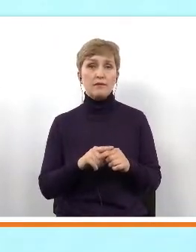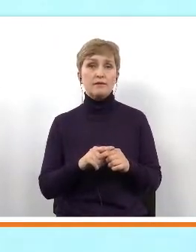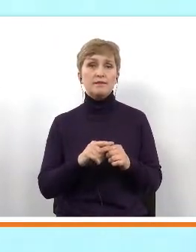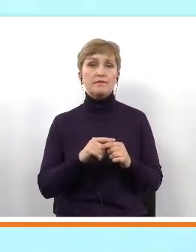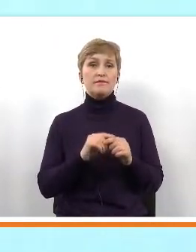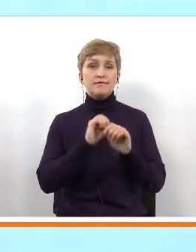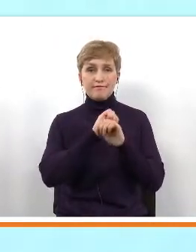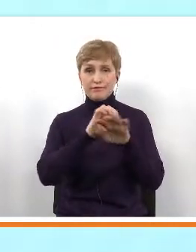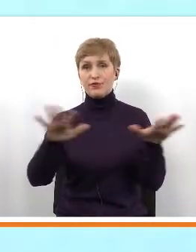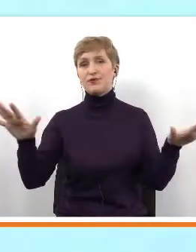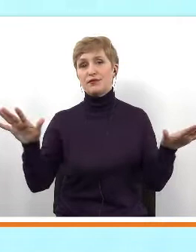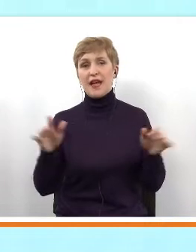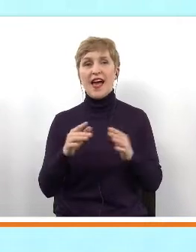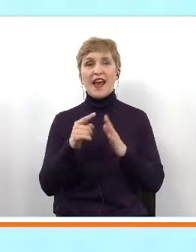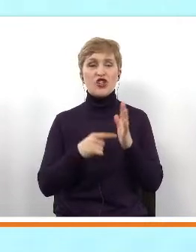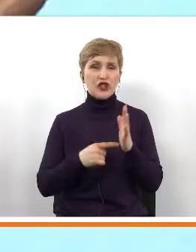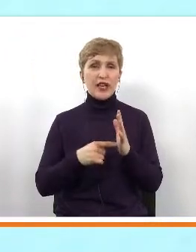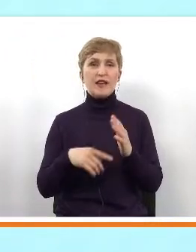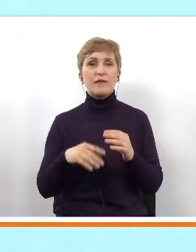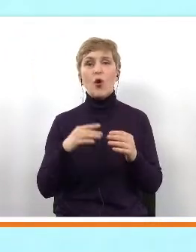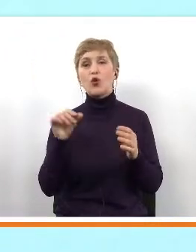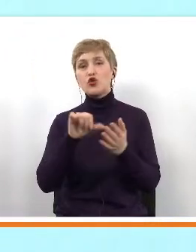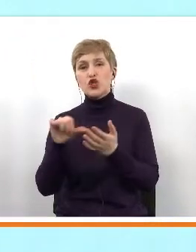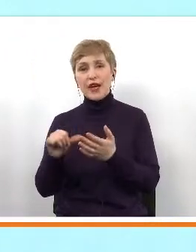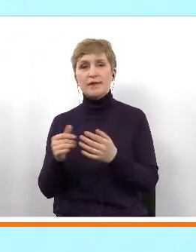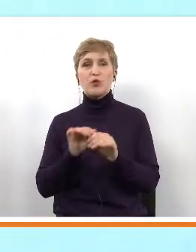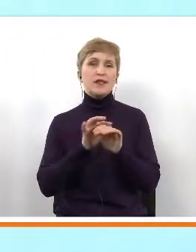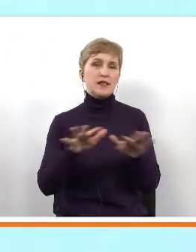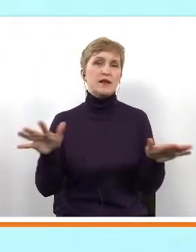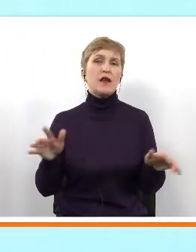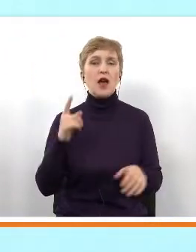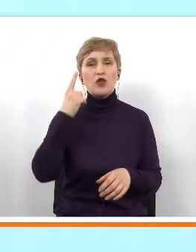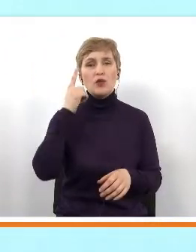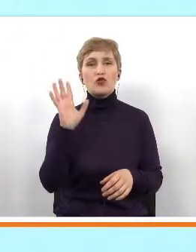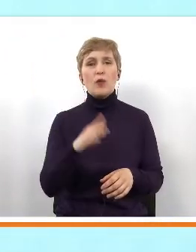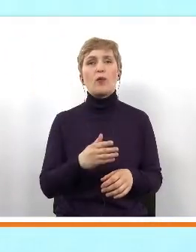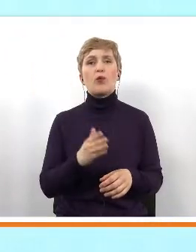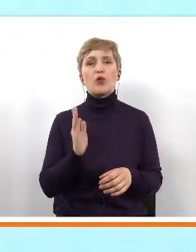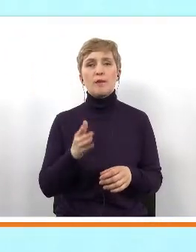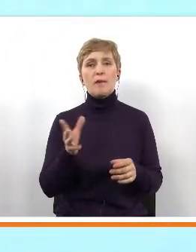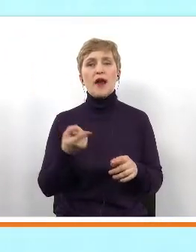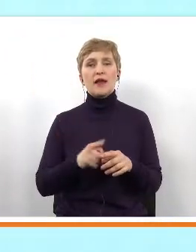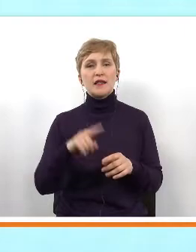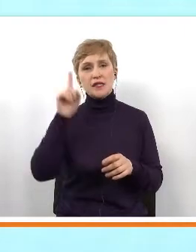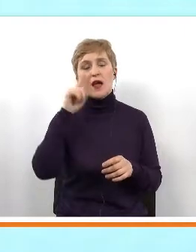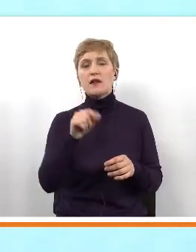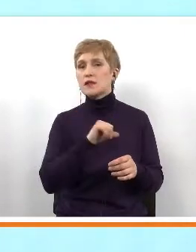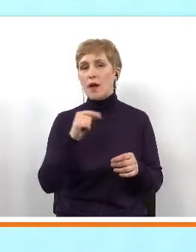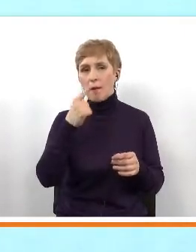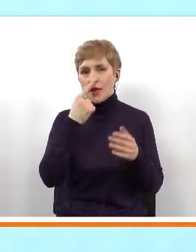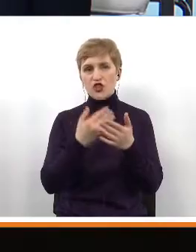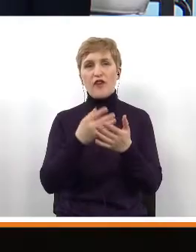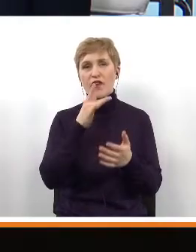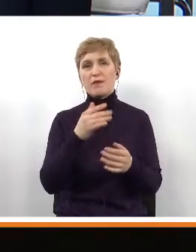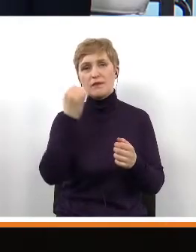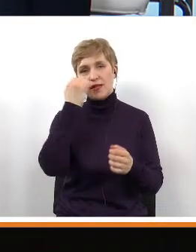там, расширить по участникам и по сети, то я думаю, что мы будем про это знать в самое ближайшее время.